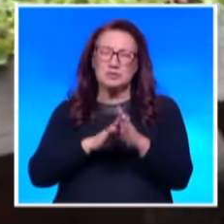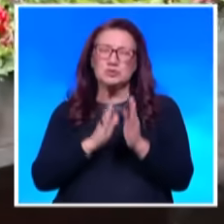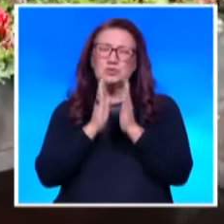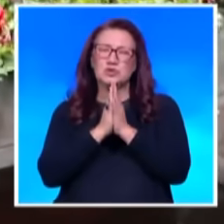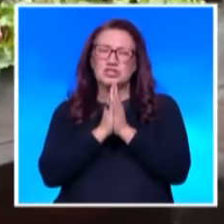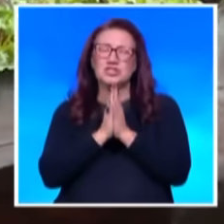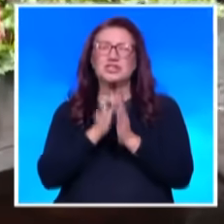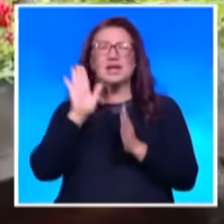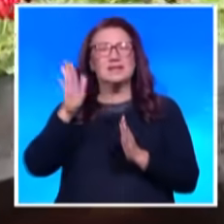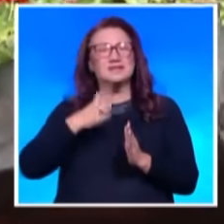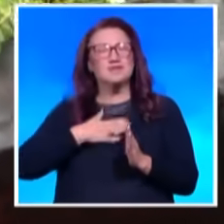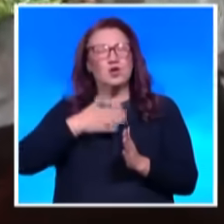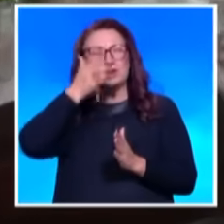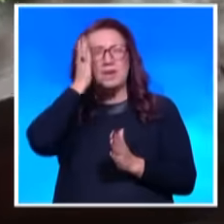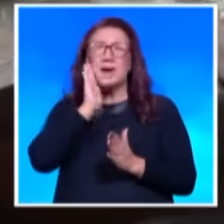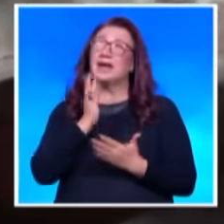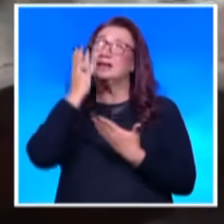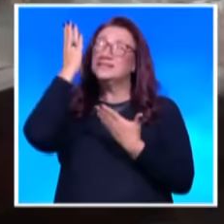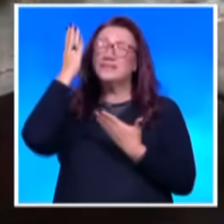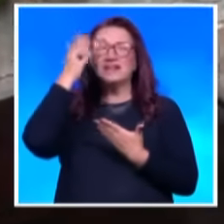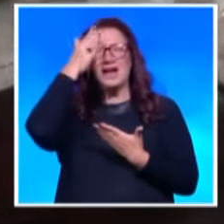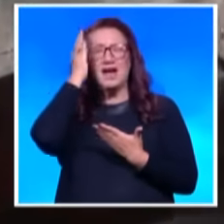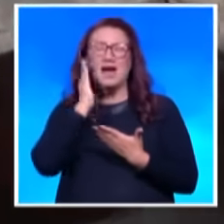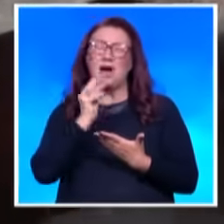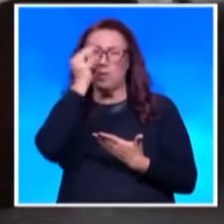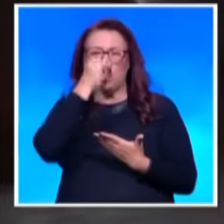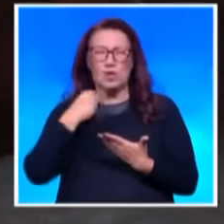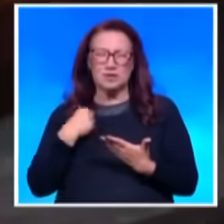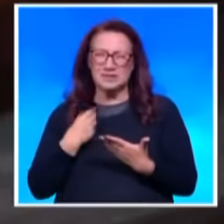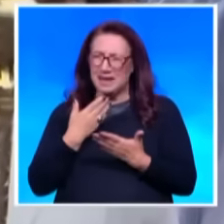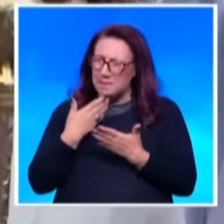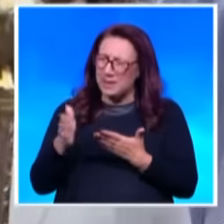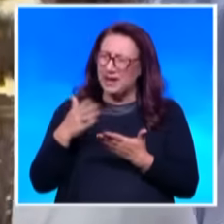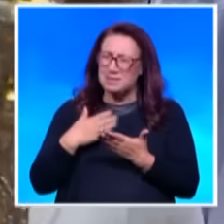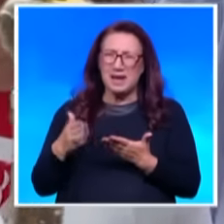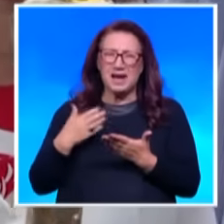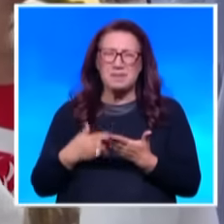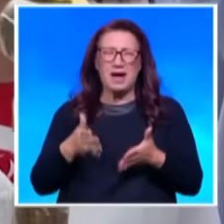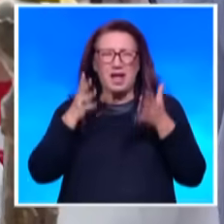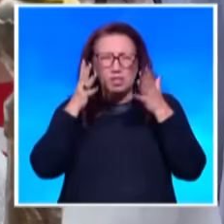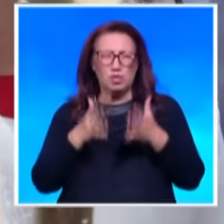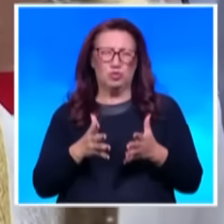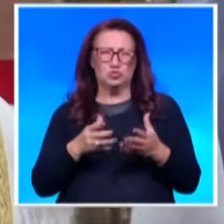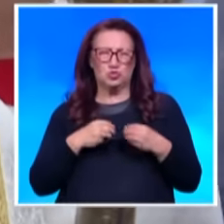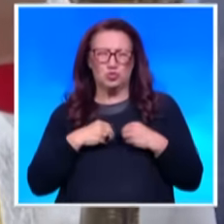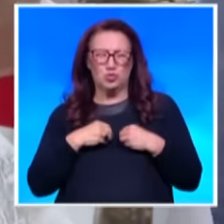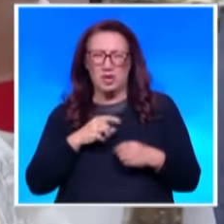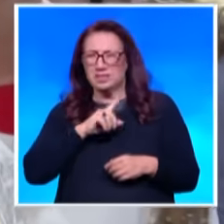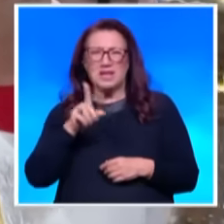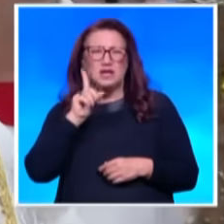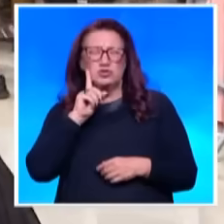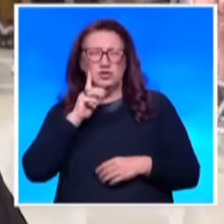Света Богородица, да махне всички лоши настроения и нечовешки поведения